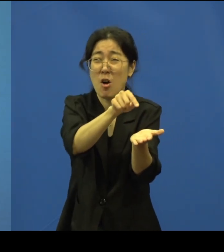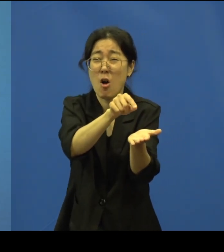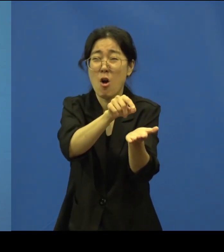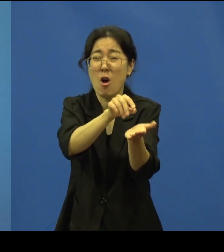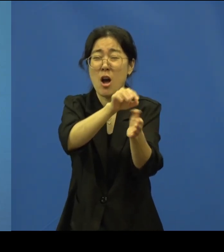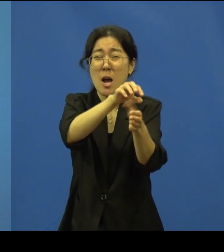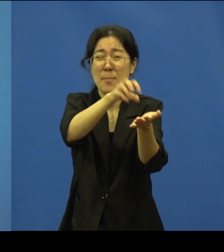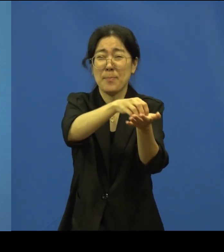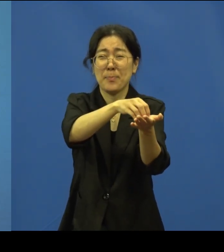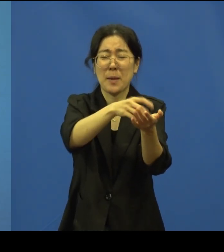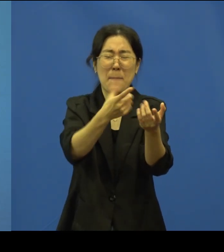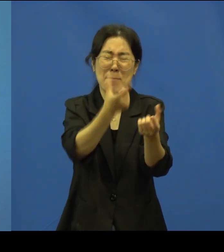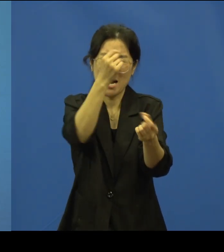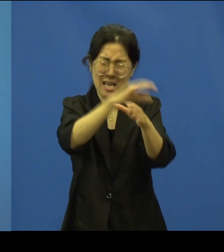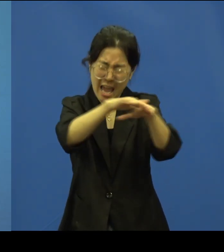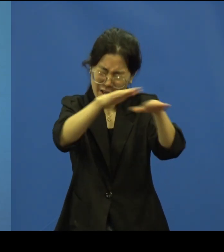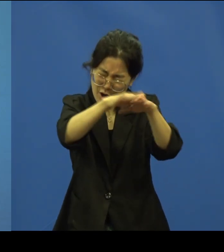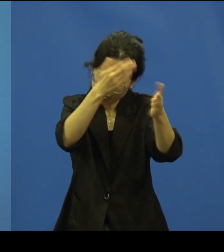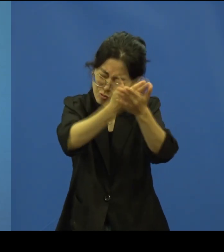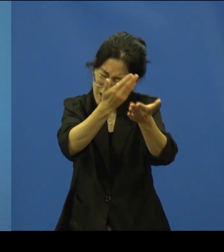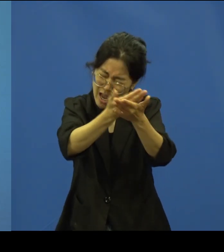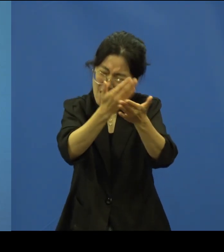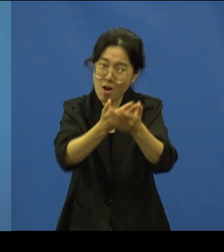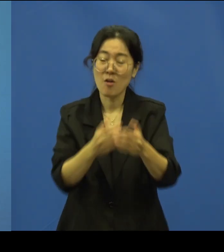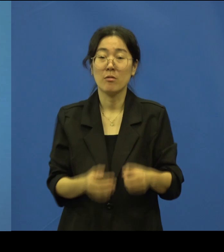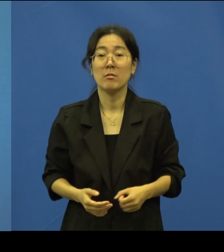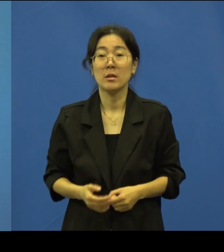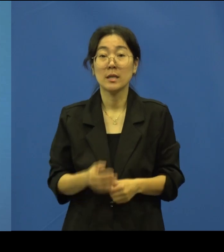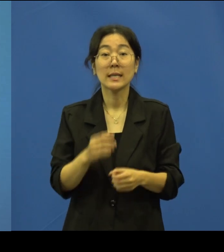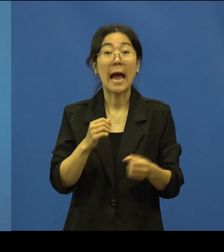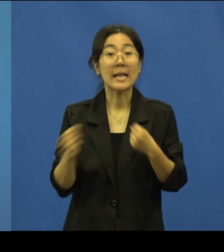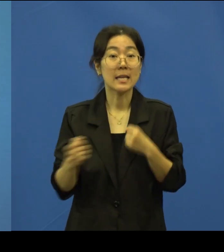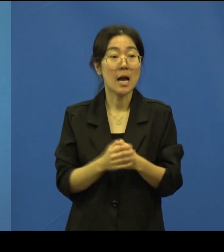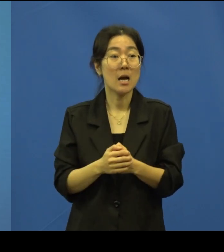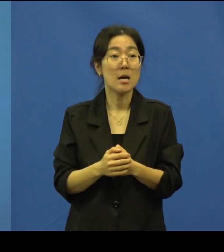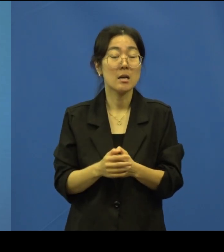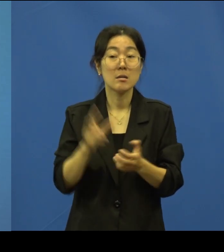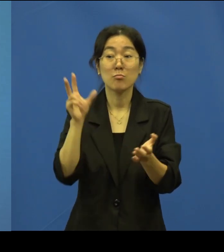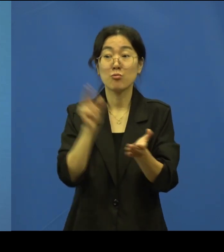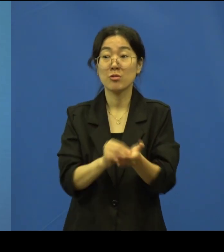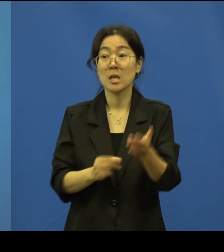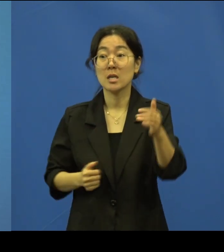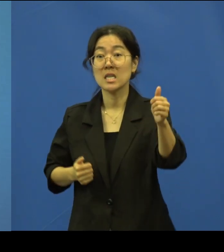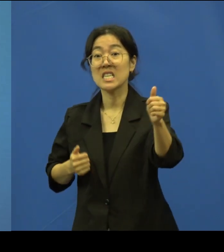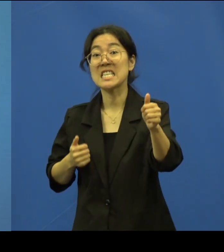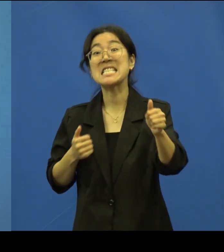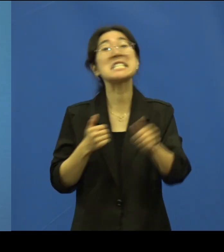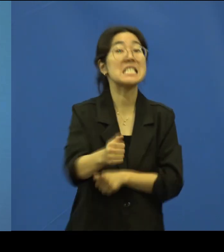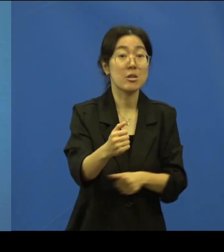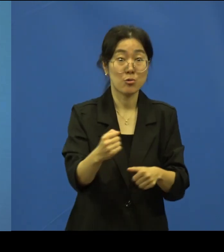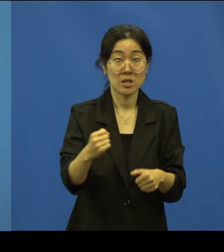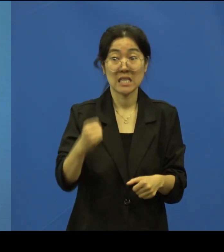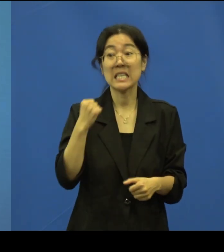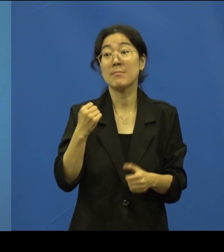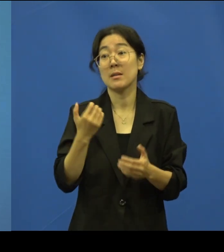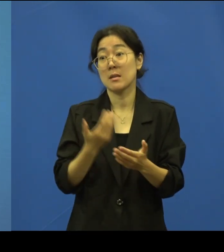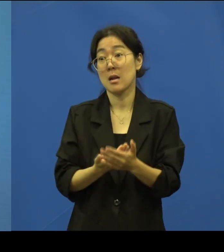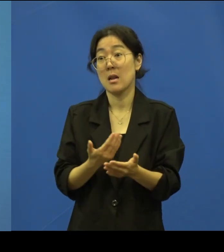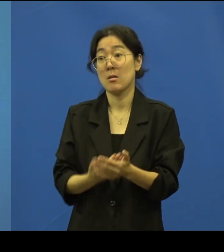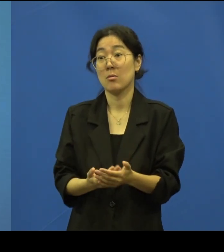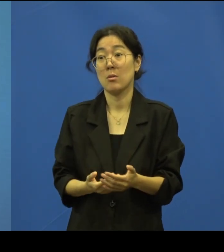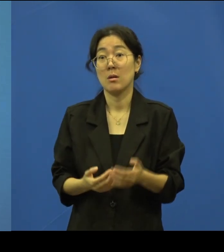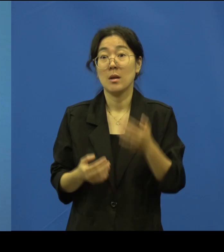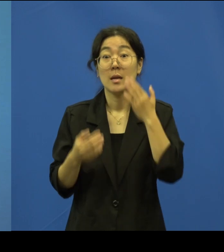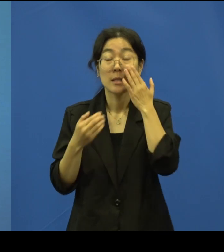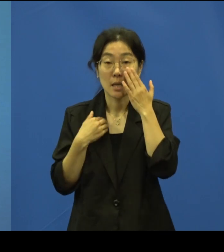없게 해달라는 이런 기도가 아니라 문제를 돌파할 담대함을 달라고. 그래서 이 손을 내밀어 병이 낫고